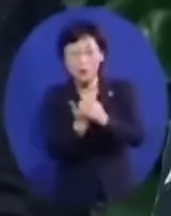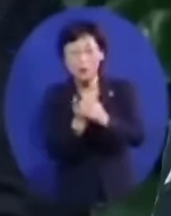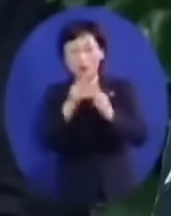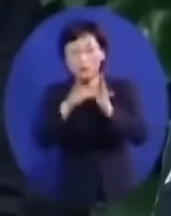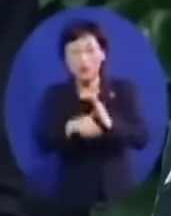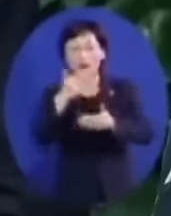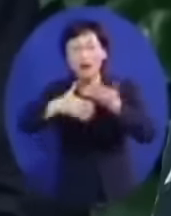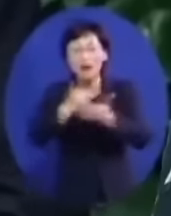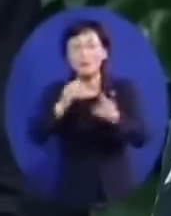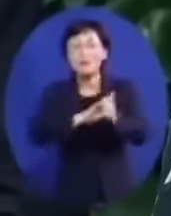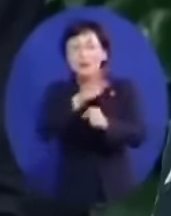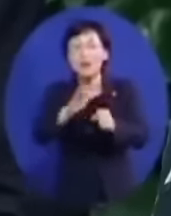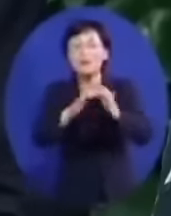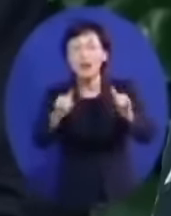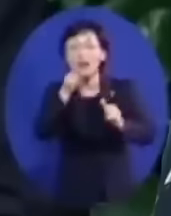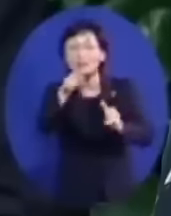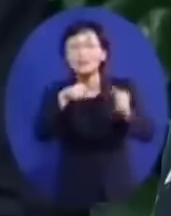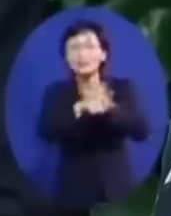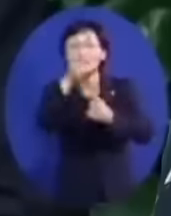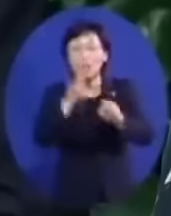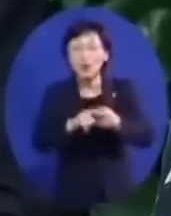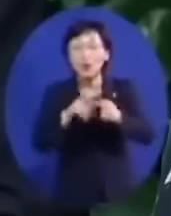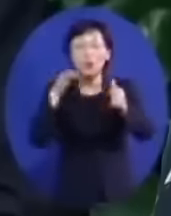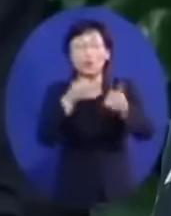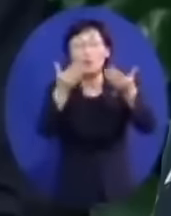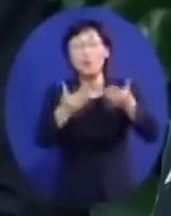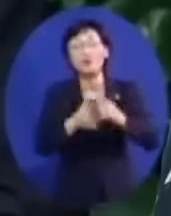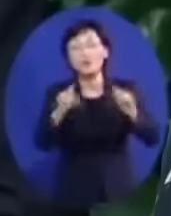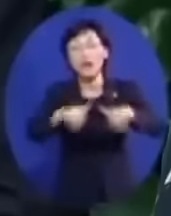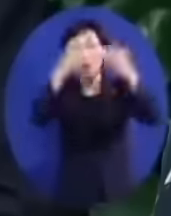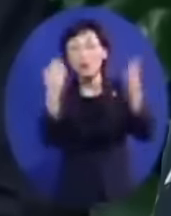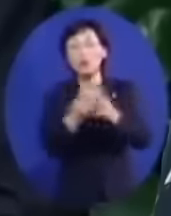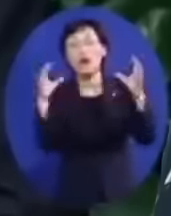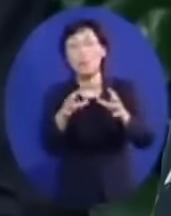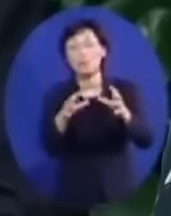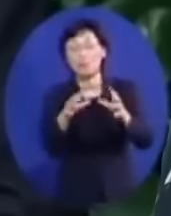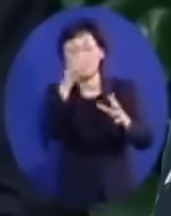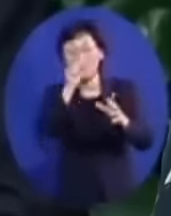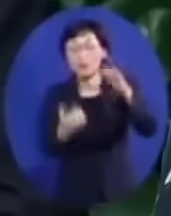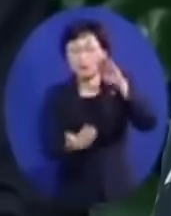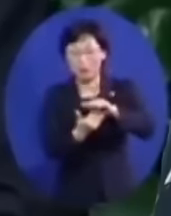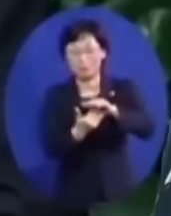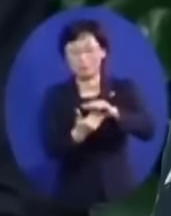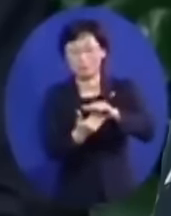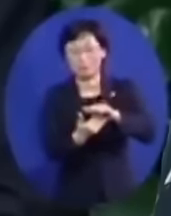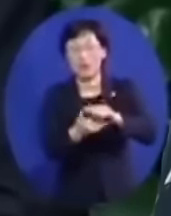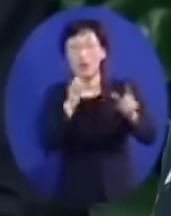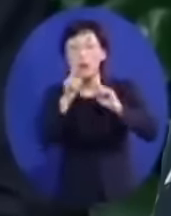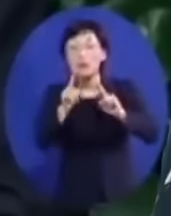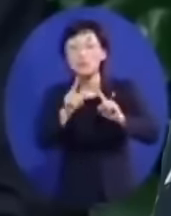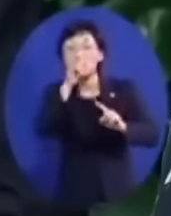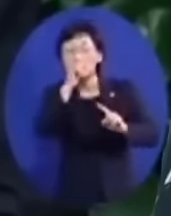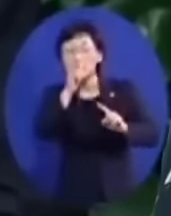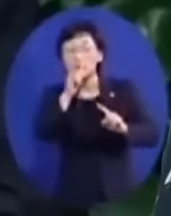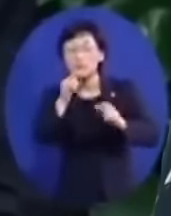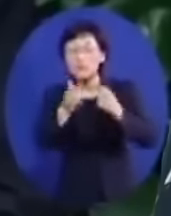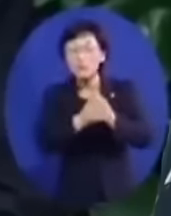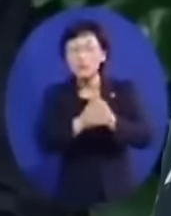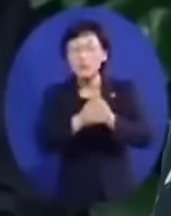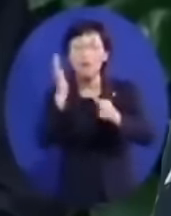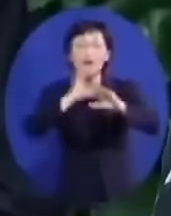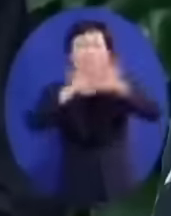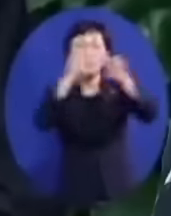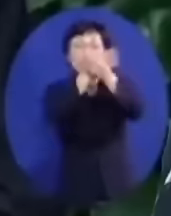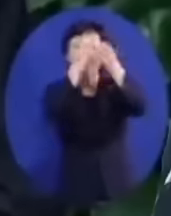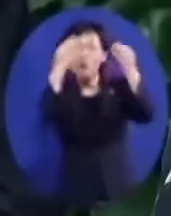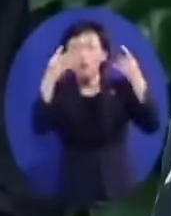하나님을 사랑하는 자, 그 뜻대로 부르심을 입은 자들에게는 모든 것이 합동하여 선을 이루느니라. 말씀이 꼭 우리에게는 하늘의 별들과